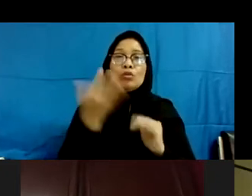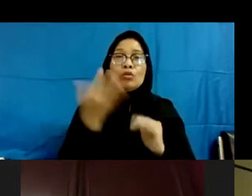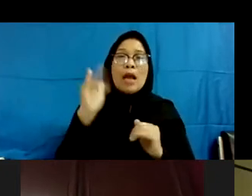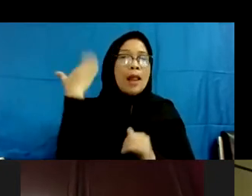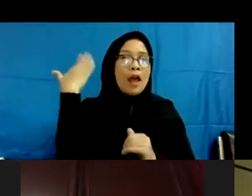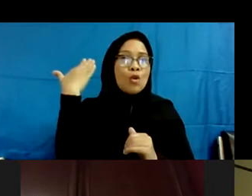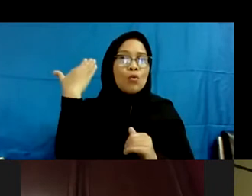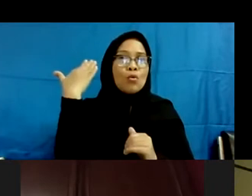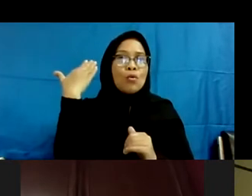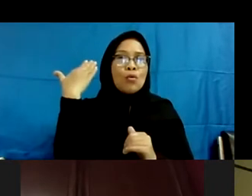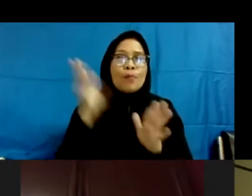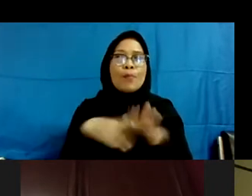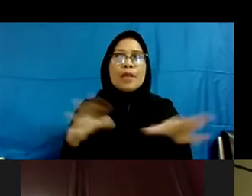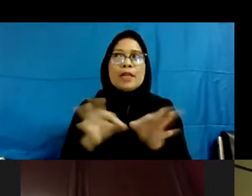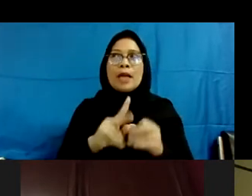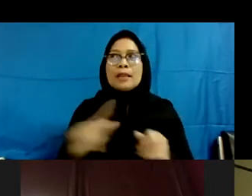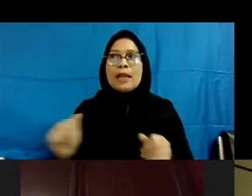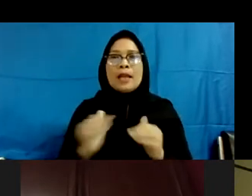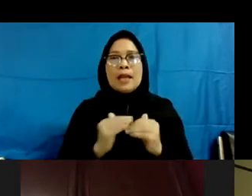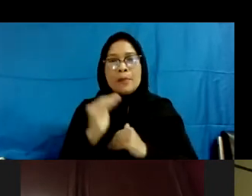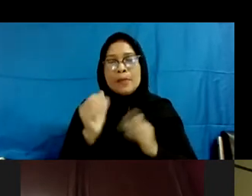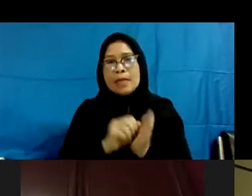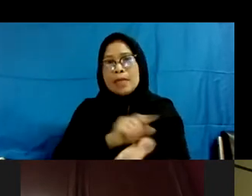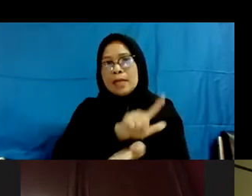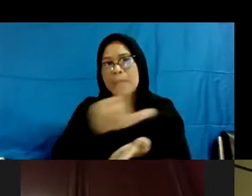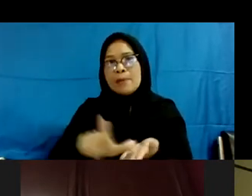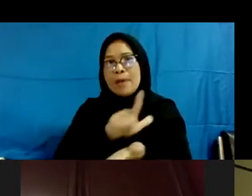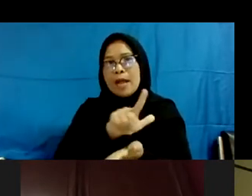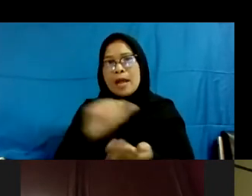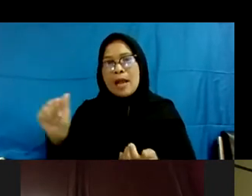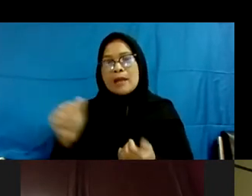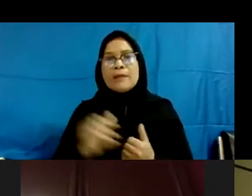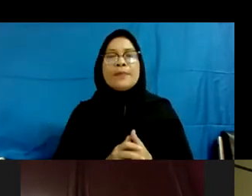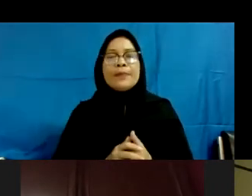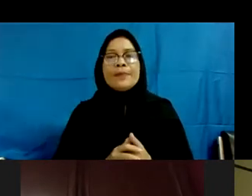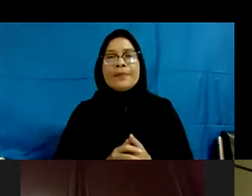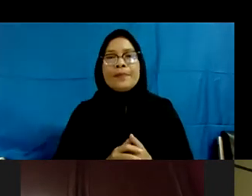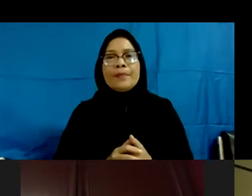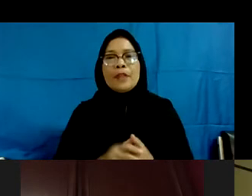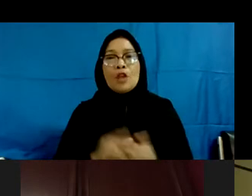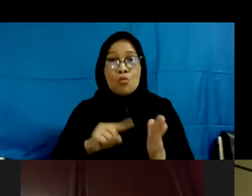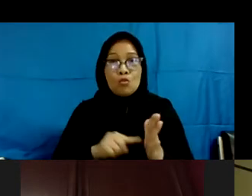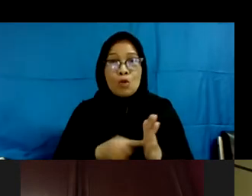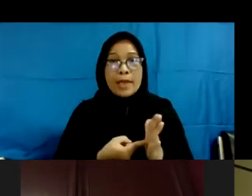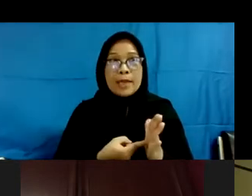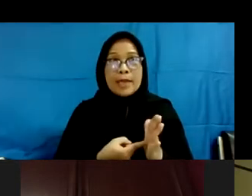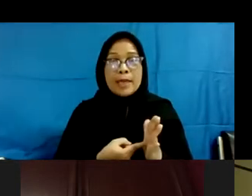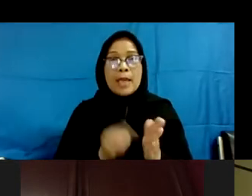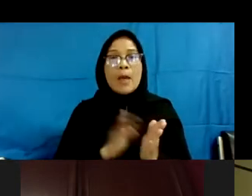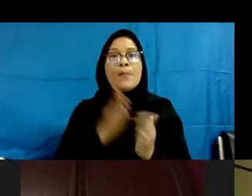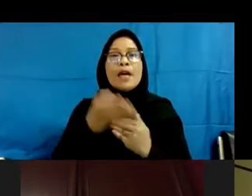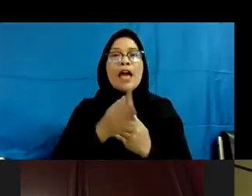kami perkembangannya lebih kepada kelembagaannya. Tapi mulai dua terakhir ini, kita mulai